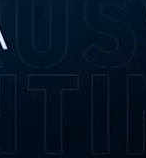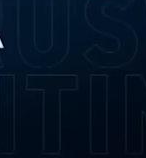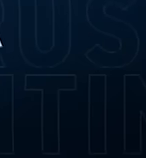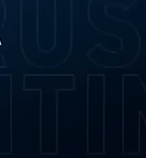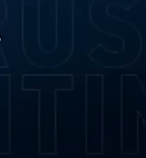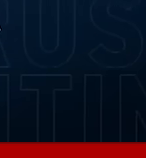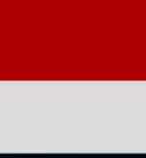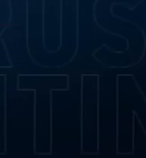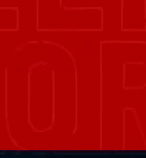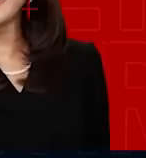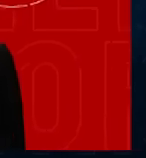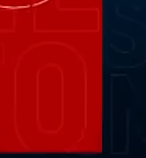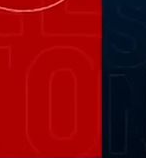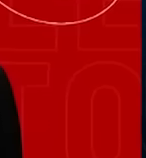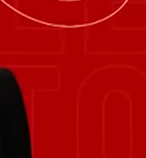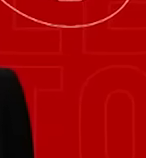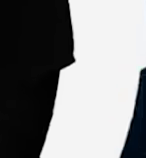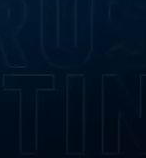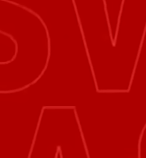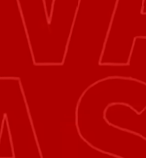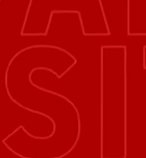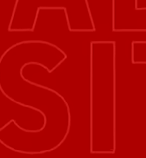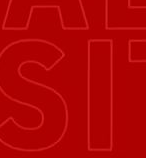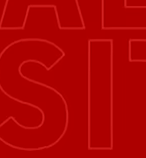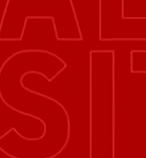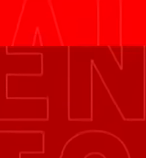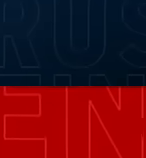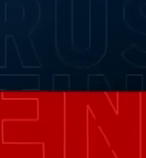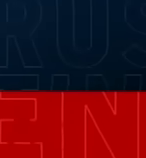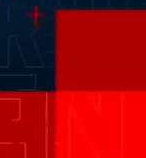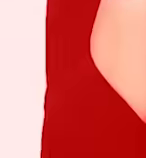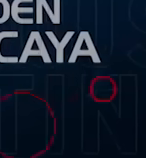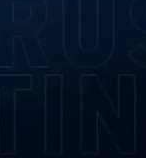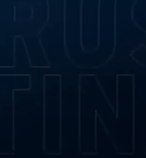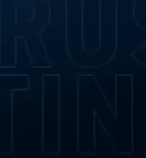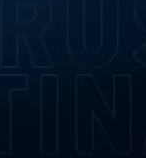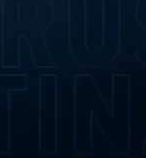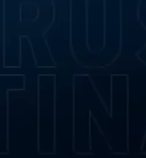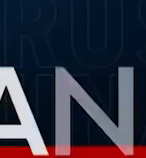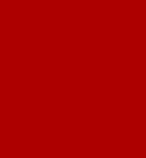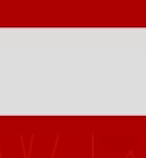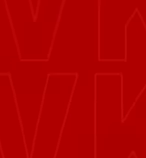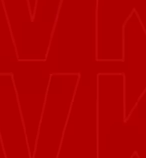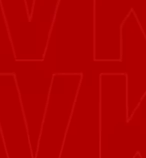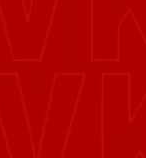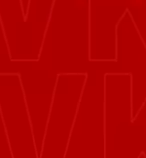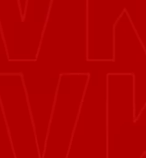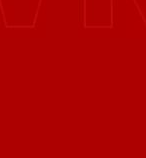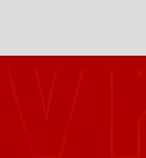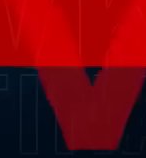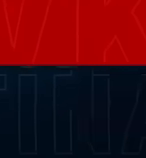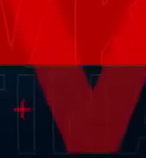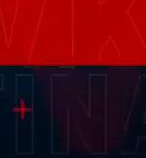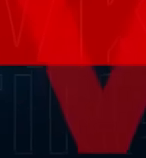ini saya Valentina Sitorus saksikan program-program Kompas TV melalui siaran digital